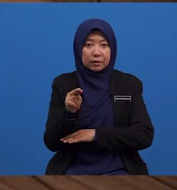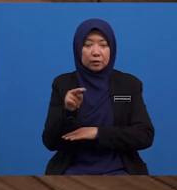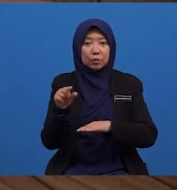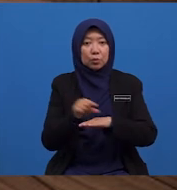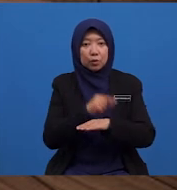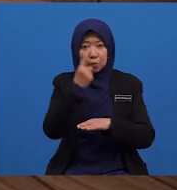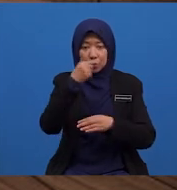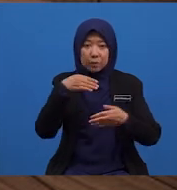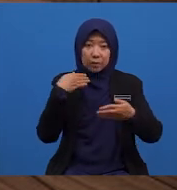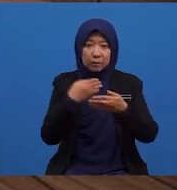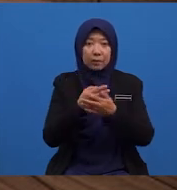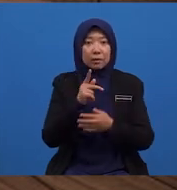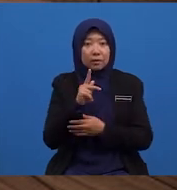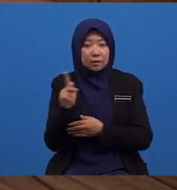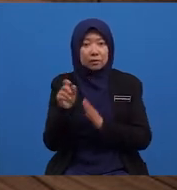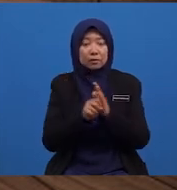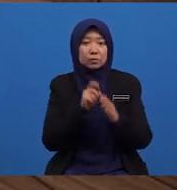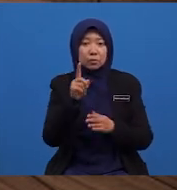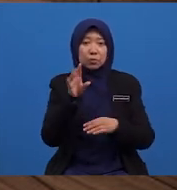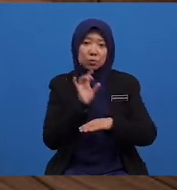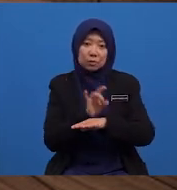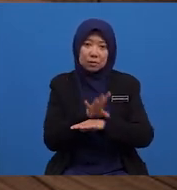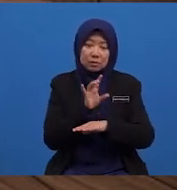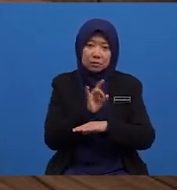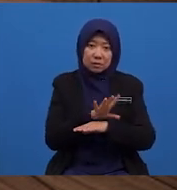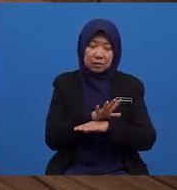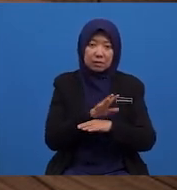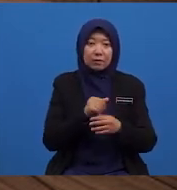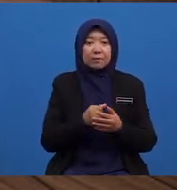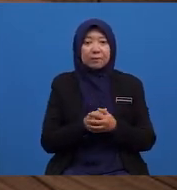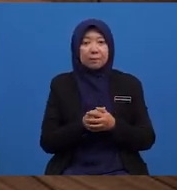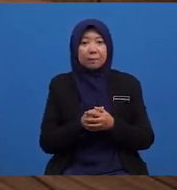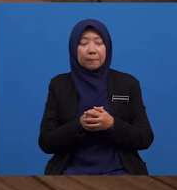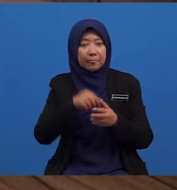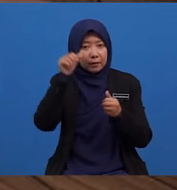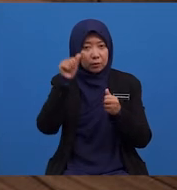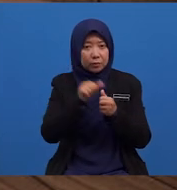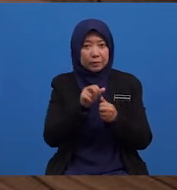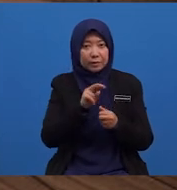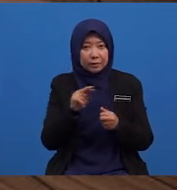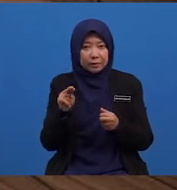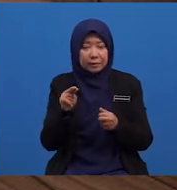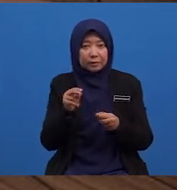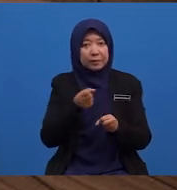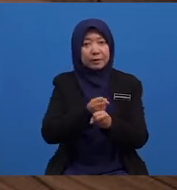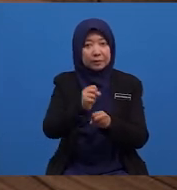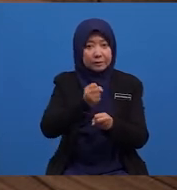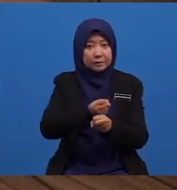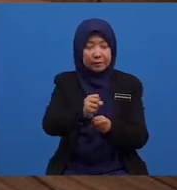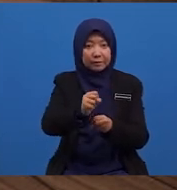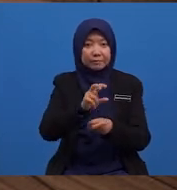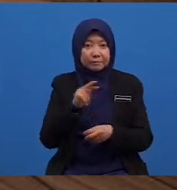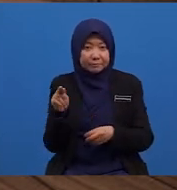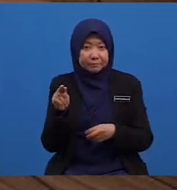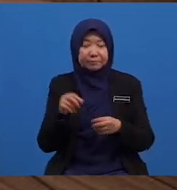untuk menyampaikan sesuatu nasihat, teguran atau ingatan secara kiasan atau